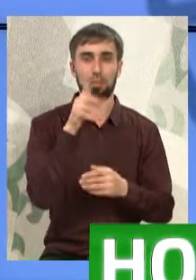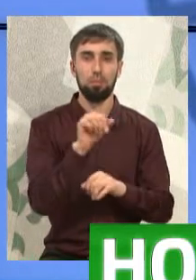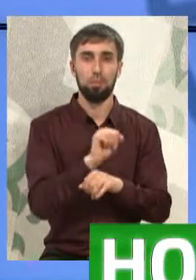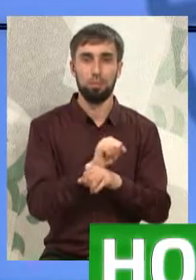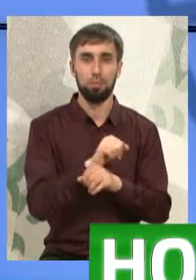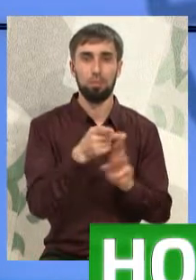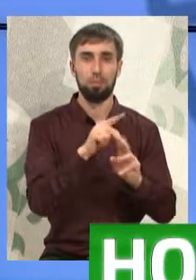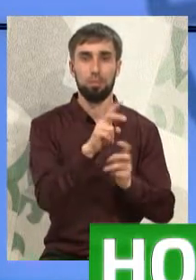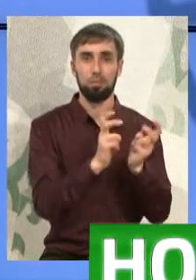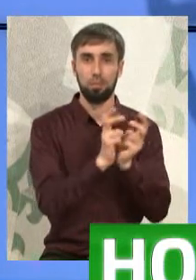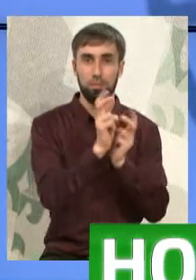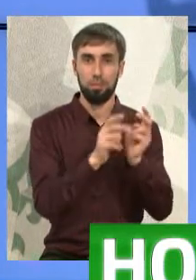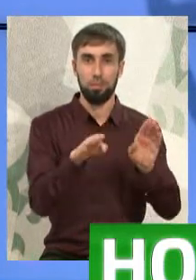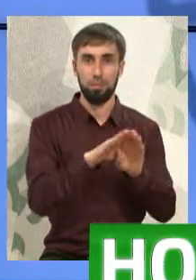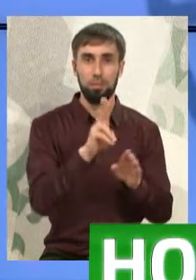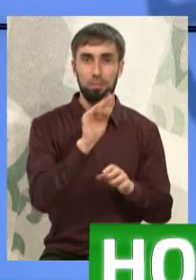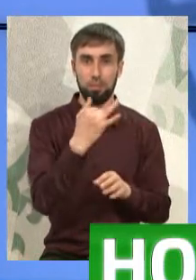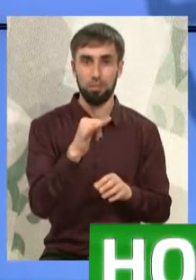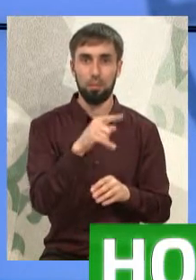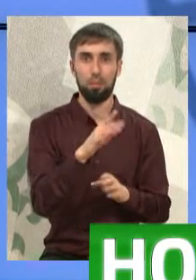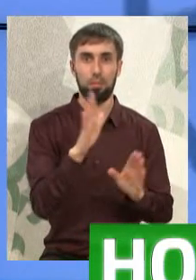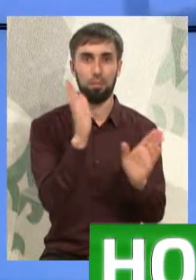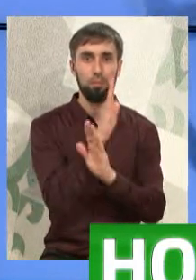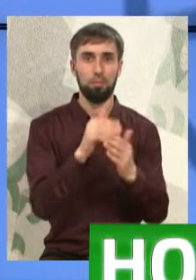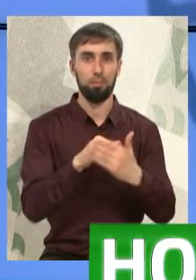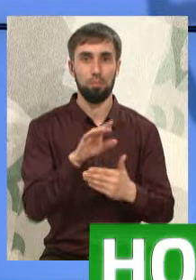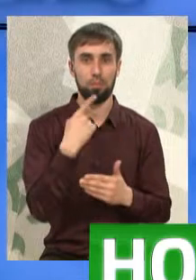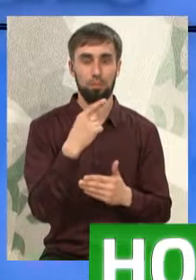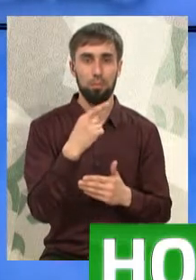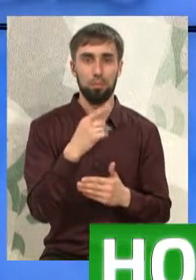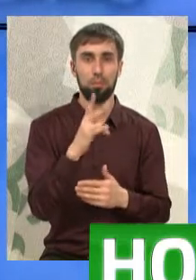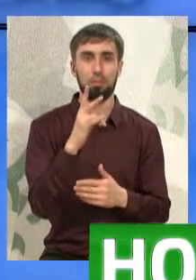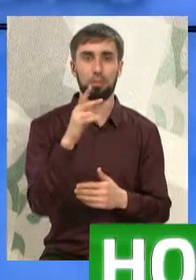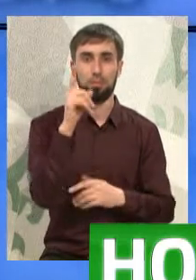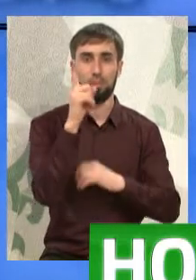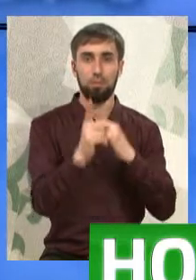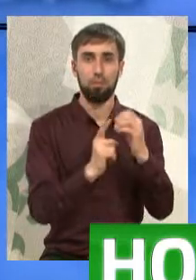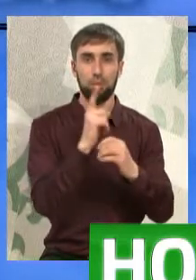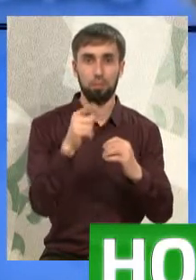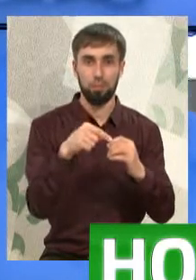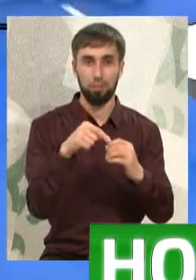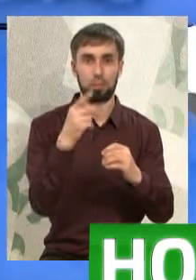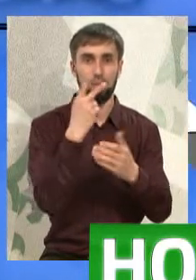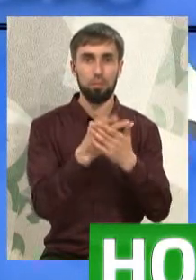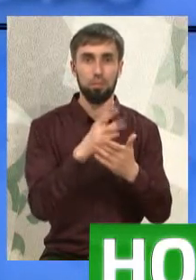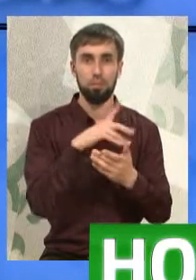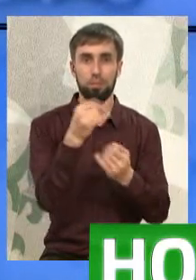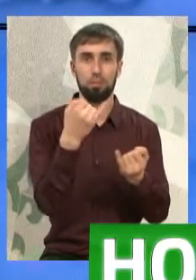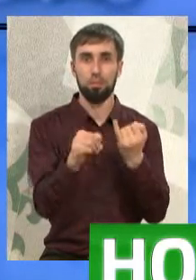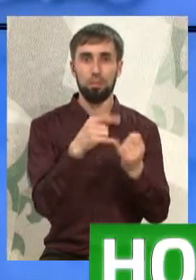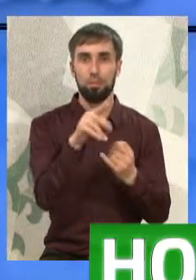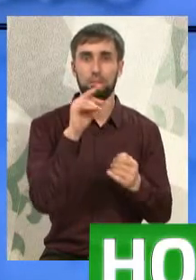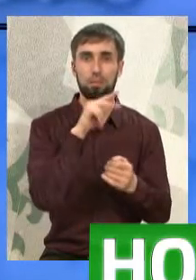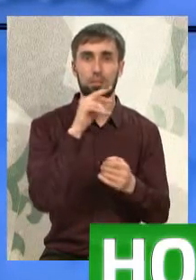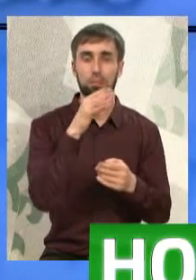производств в Китае уже месяц улучшилось качество воздуха. Исследователи НАСА заметили из космоса. Здесь желтым отмечены выбросы